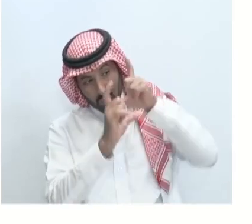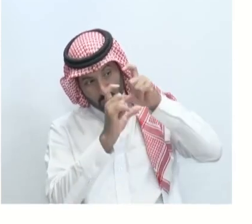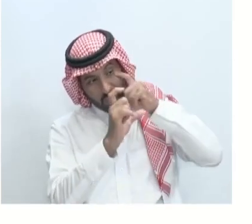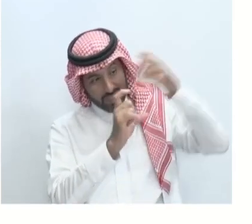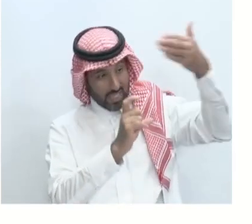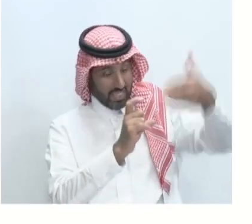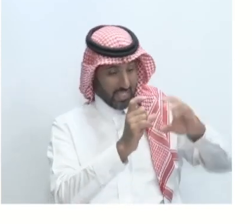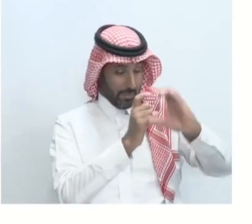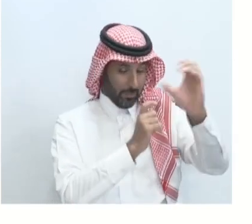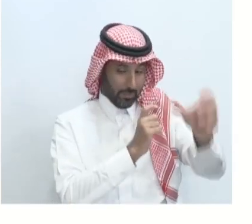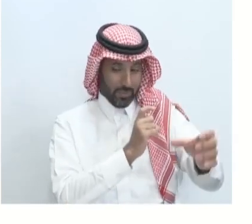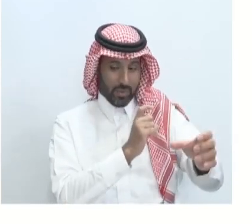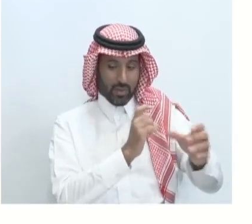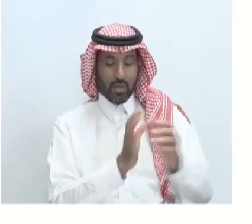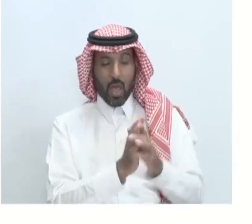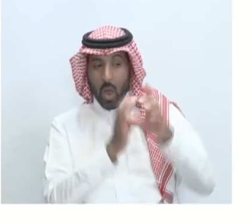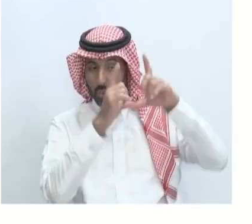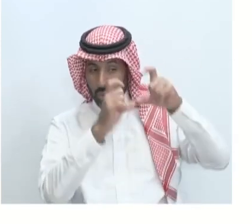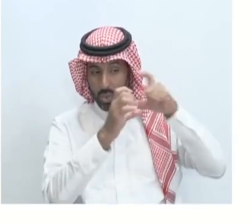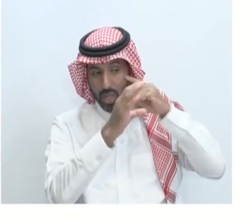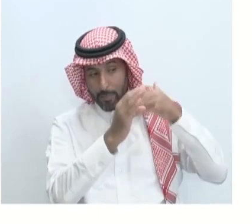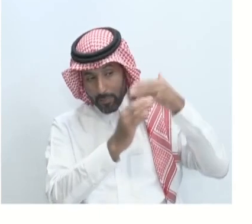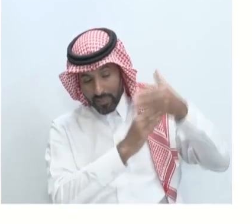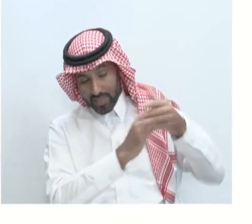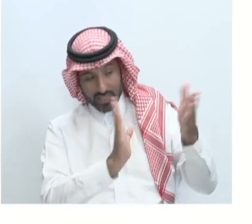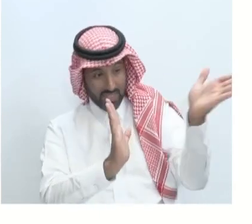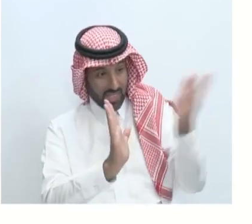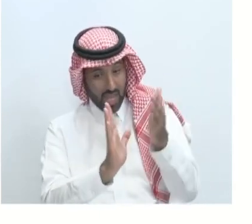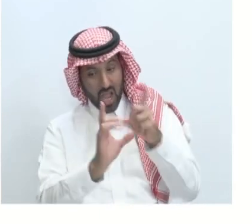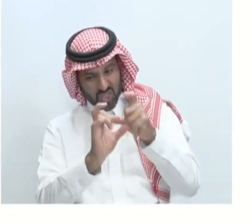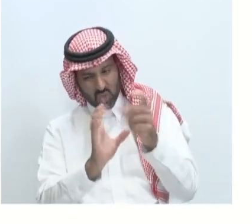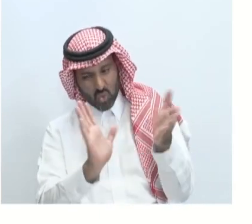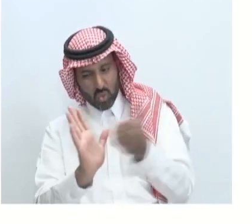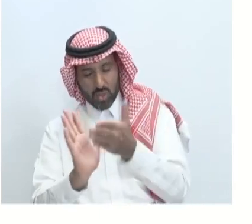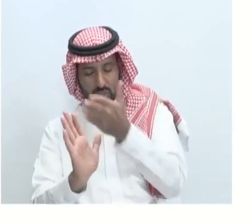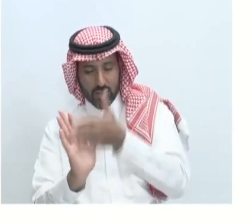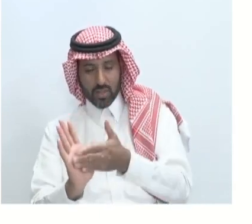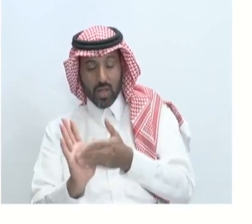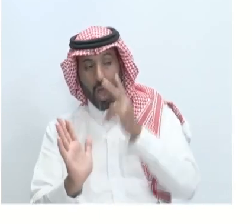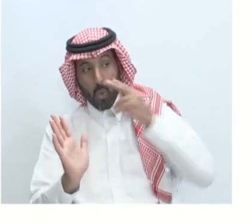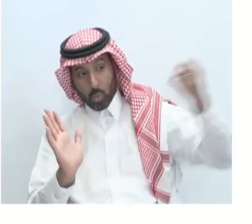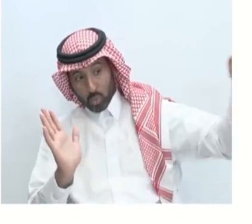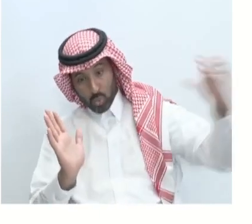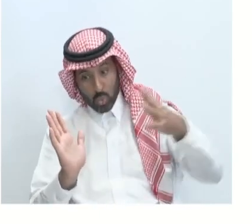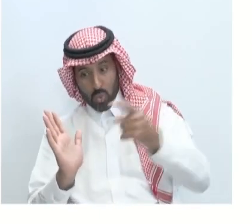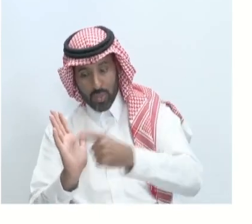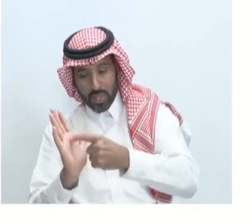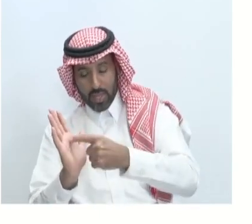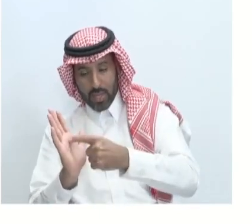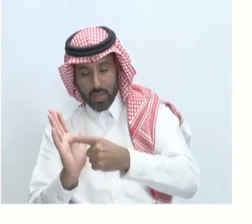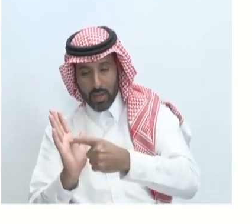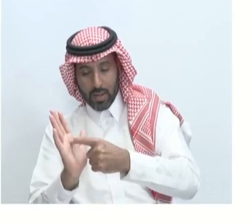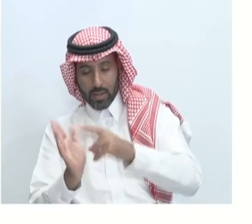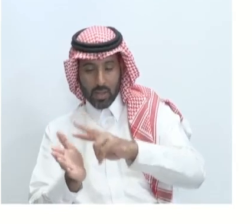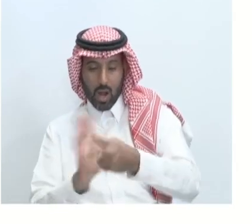الجسم او توضع كاميرا عند البؤره لالتقاط الصوره او ان يوجه الضوء المتكون عند البؤره الى